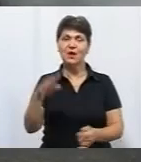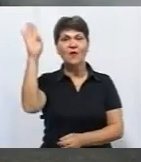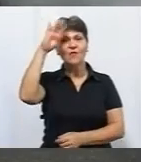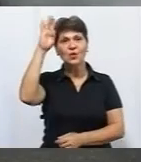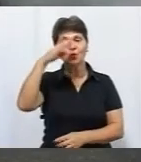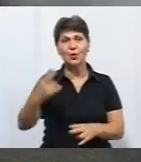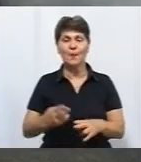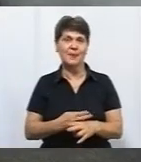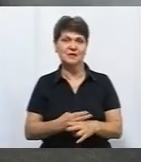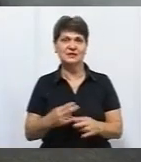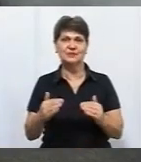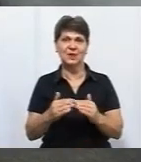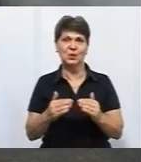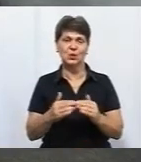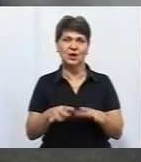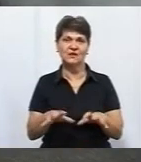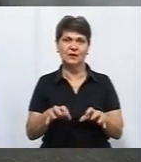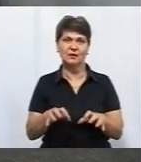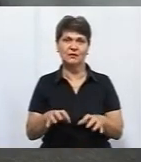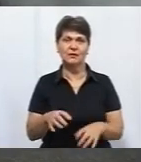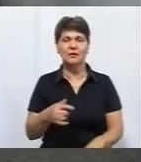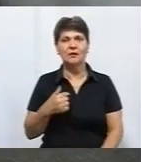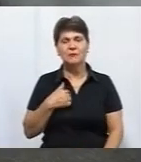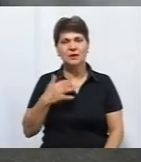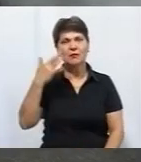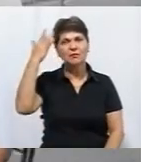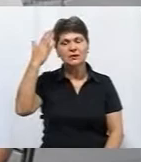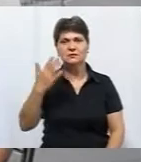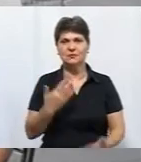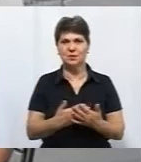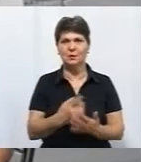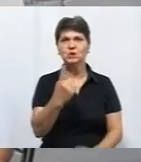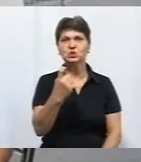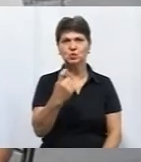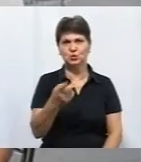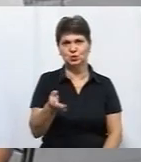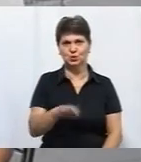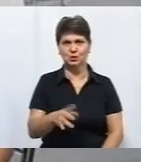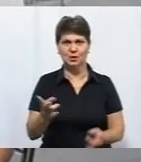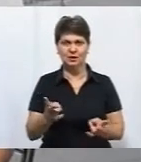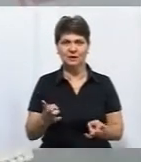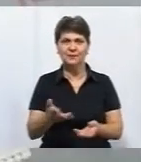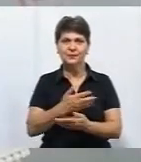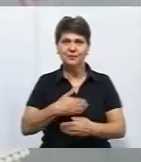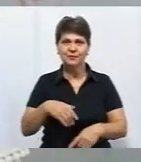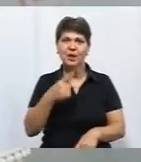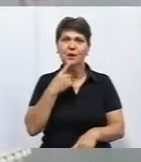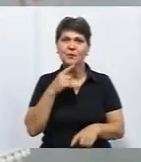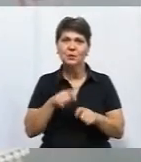безпритульних? Хоча б орієнтовно. Мені кажеться, около 100 треба. Так. І ми робили пробне